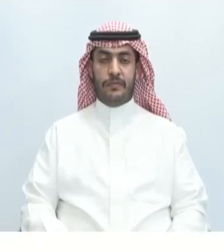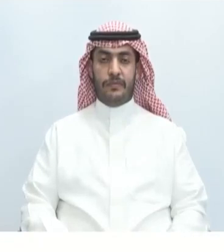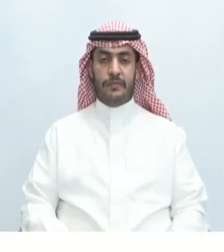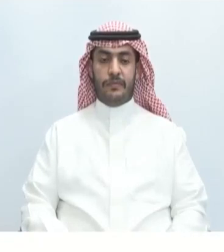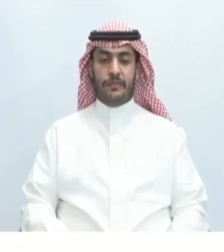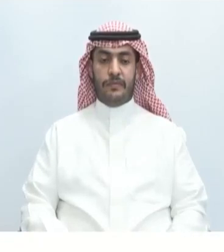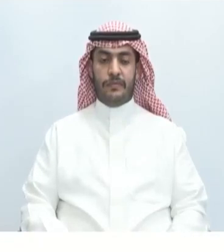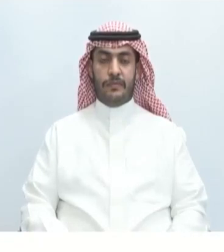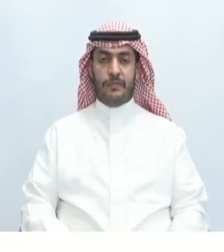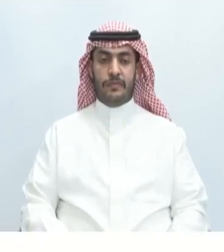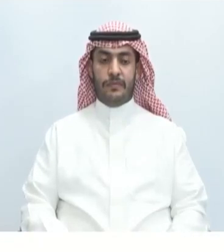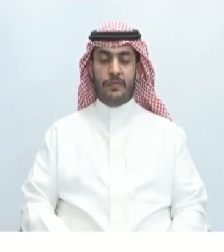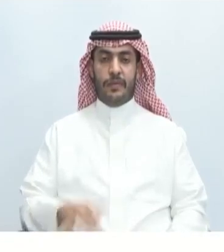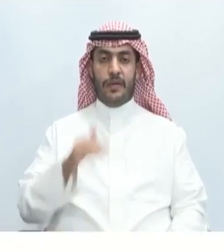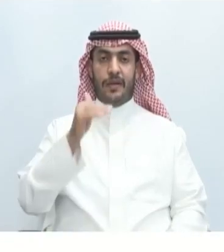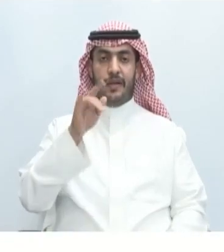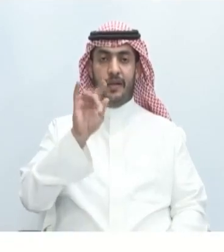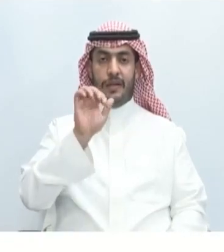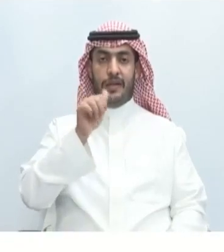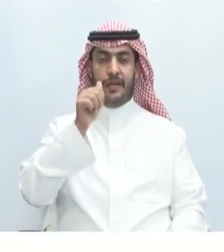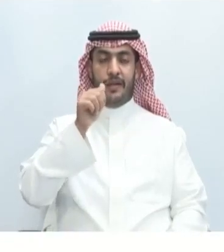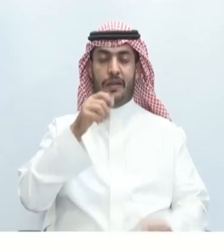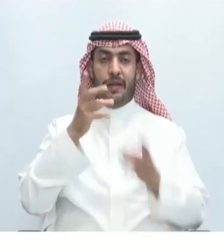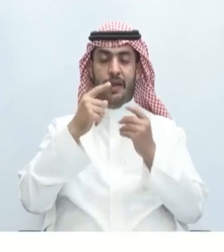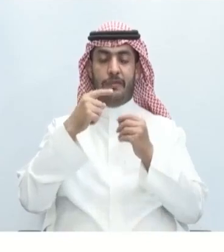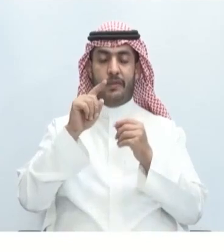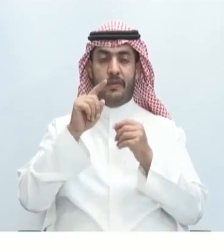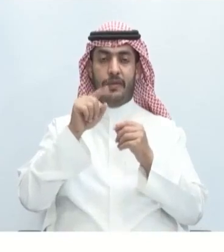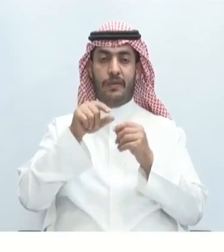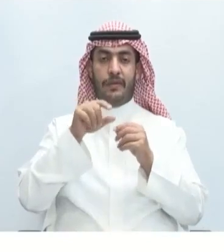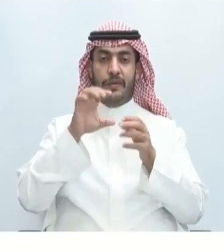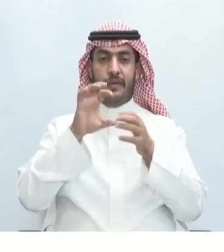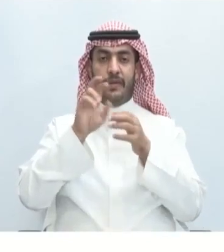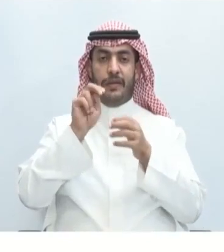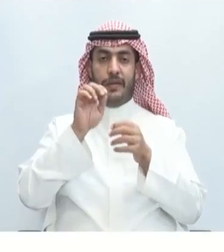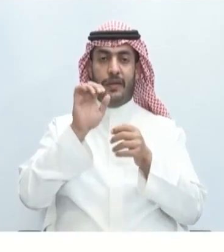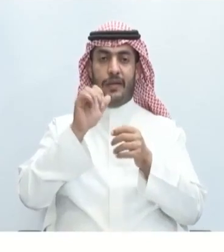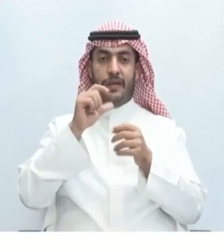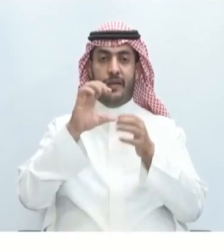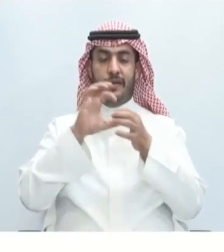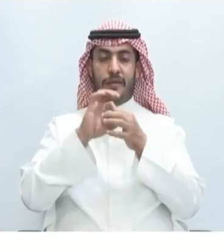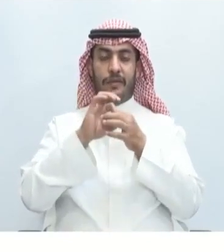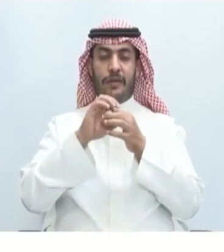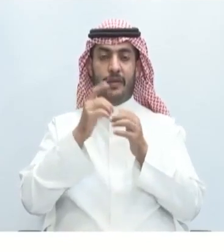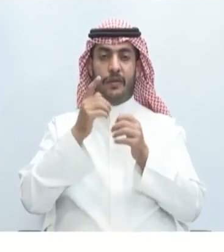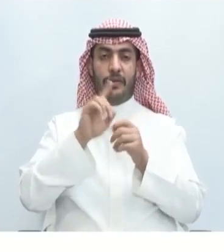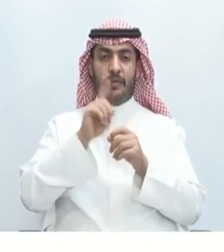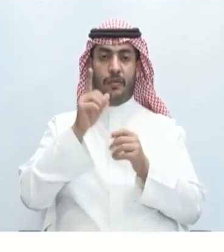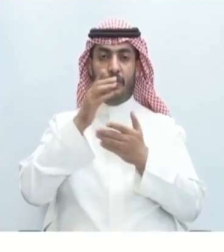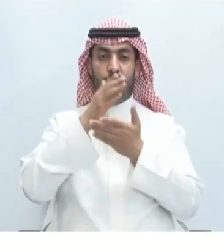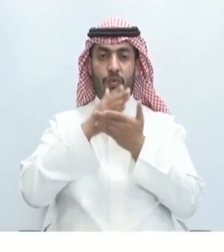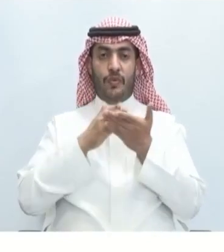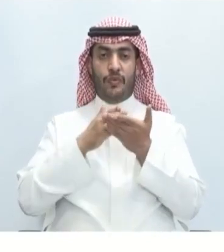اذا هذه الخلايا لابد ان تكون عدد صحيح اذا هذا قيد لا يمكن ان يكون نصف طائره او نصف طائره